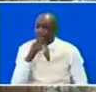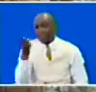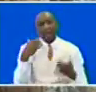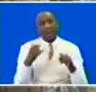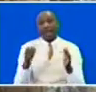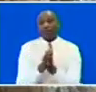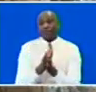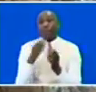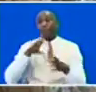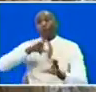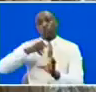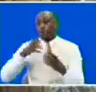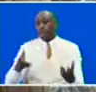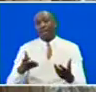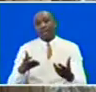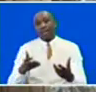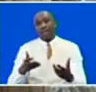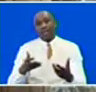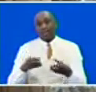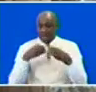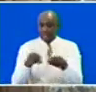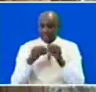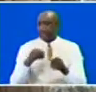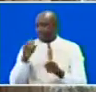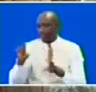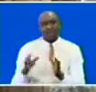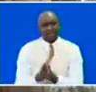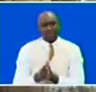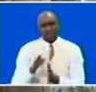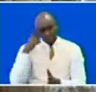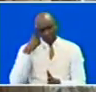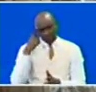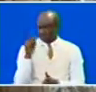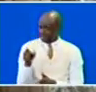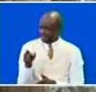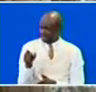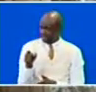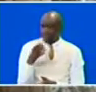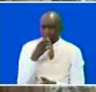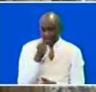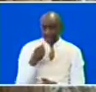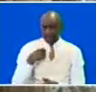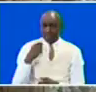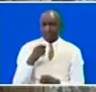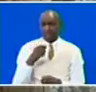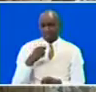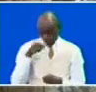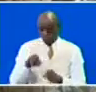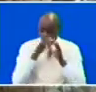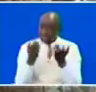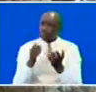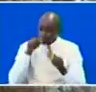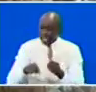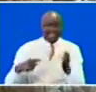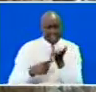with bottles, yeah, and they hold them together and they float on the water, and they then I say, okay, the world today technology